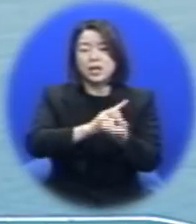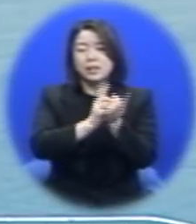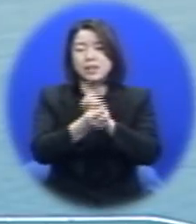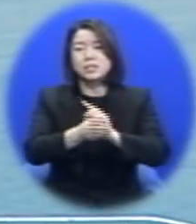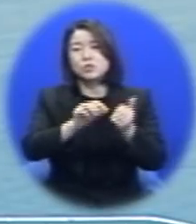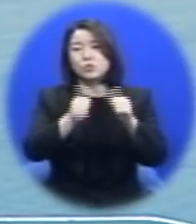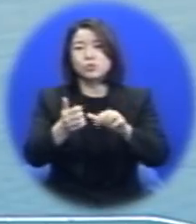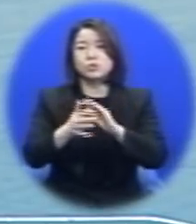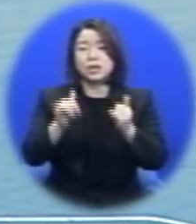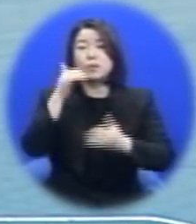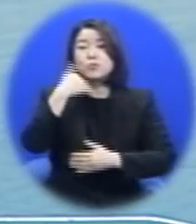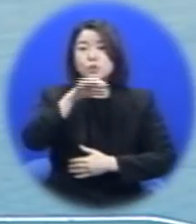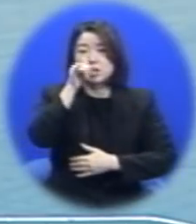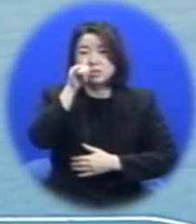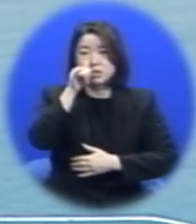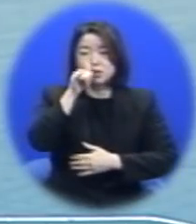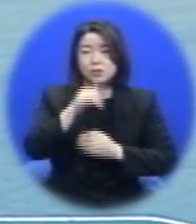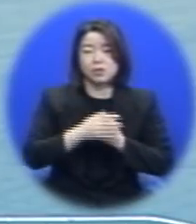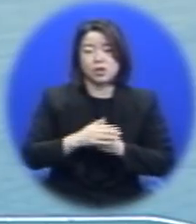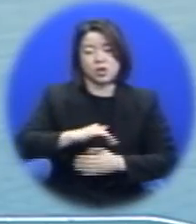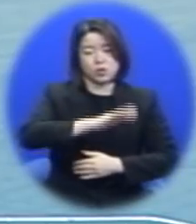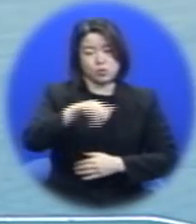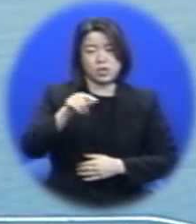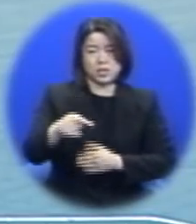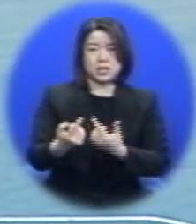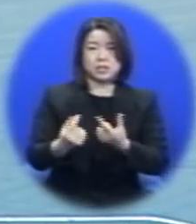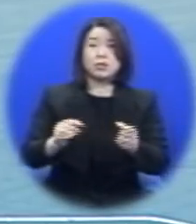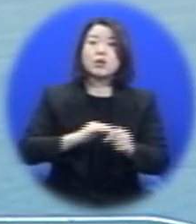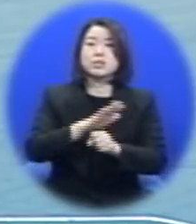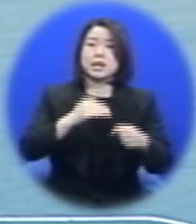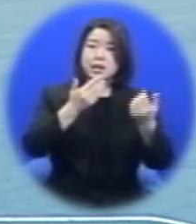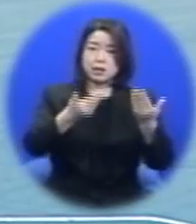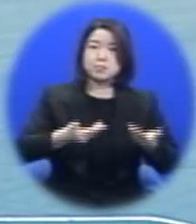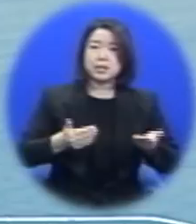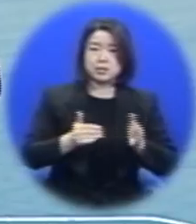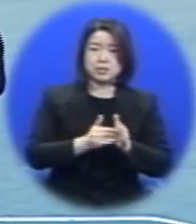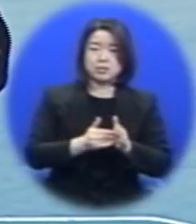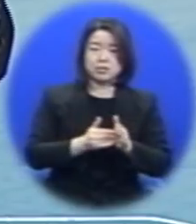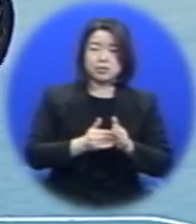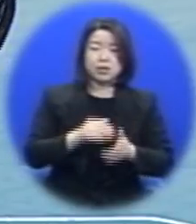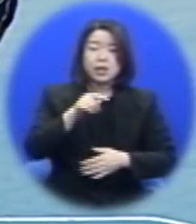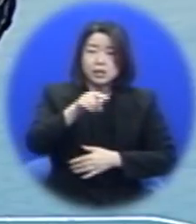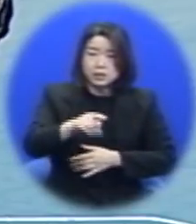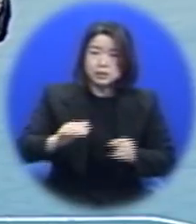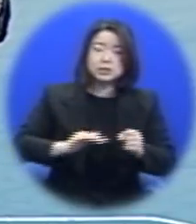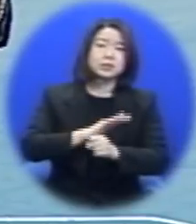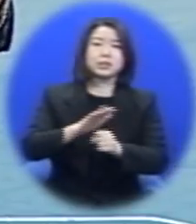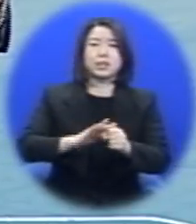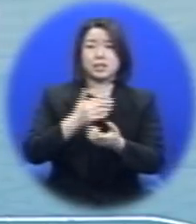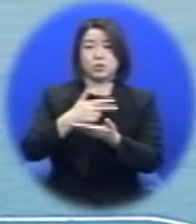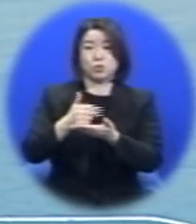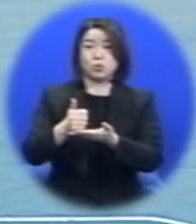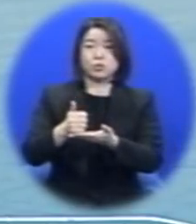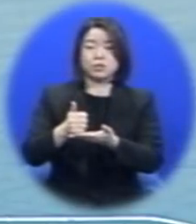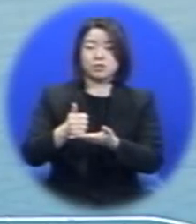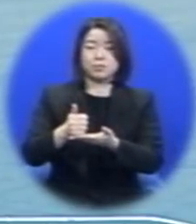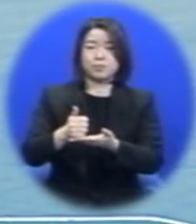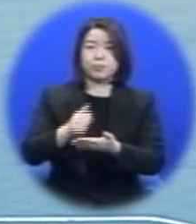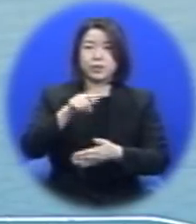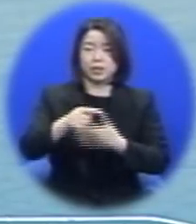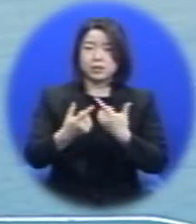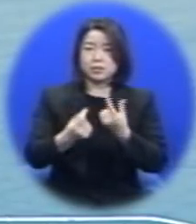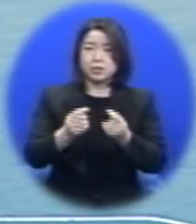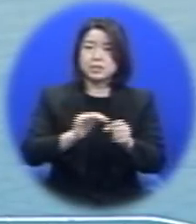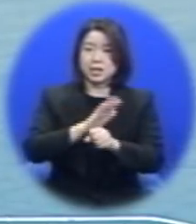있겠습니까? 우리는 그런 사랑을 받았습니다. 그 사랑의 주님을 그냥 그렇게